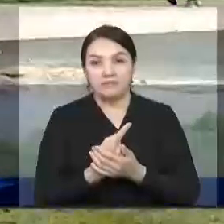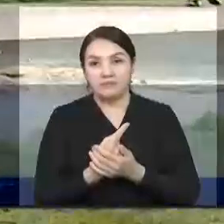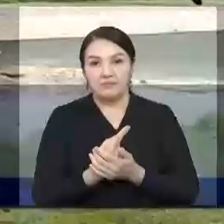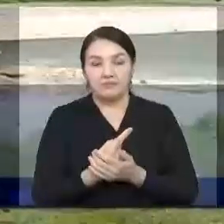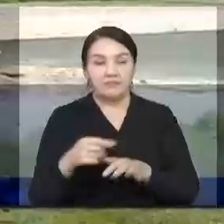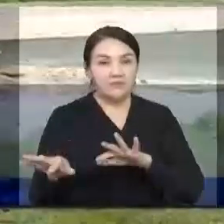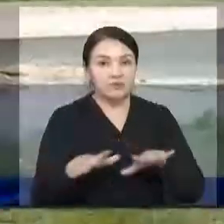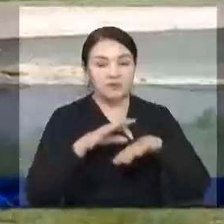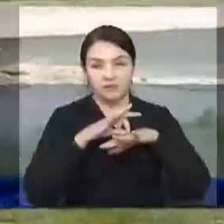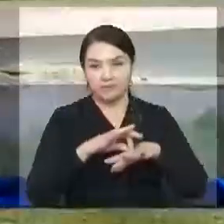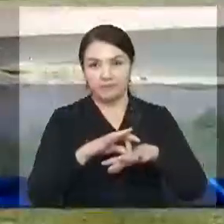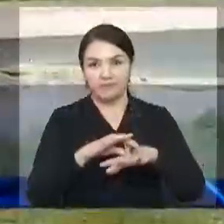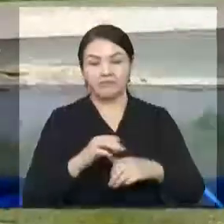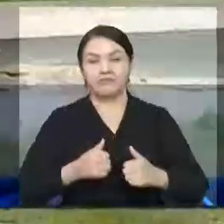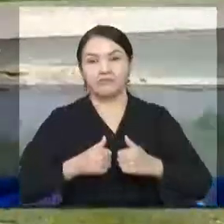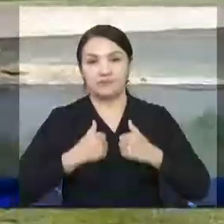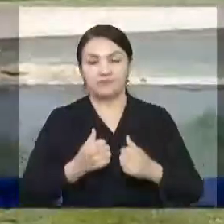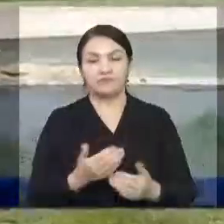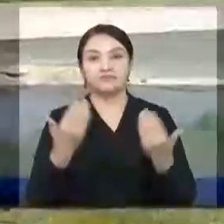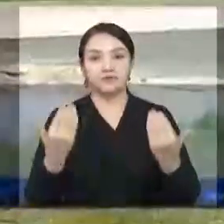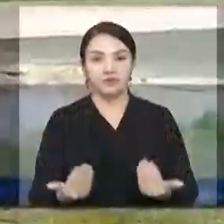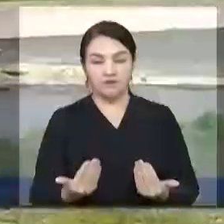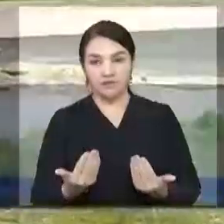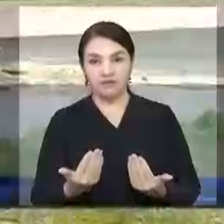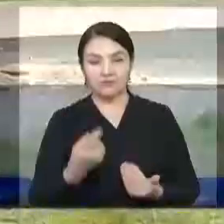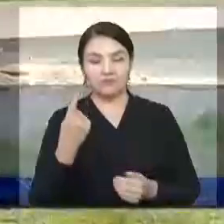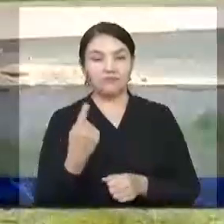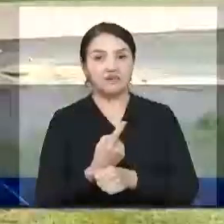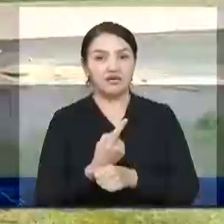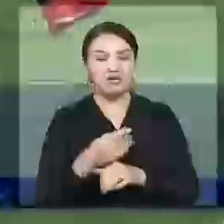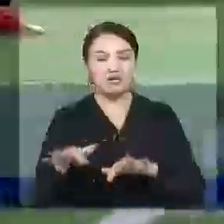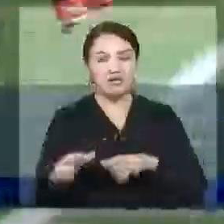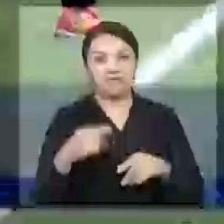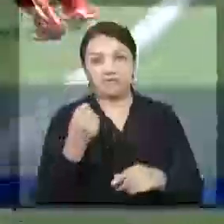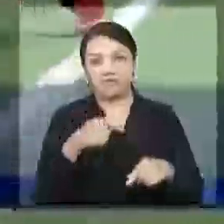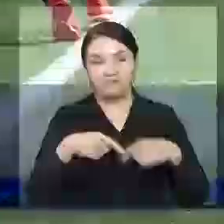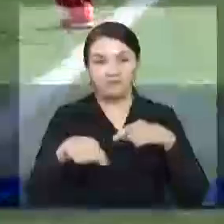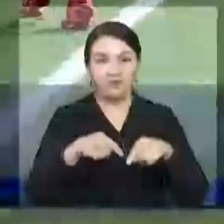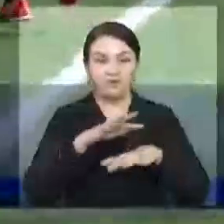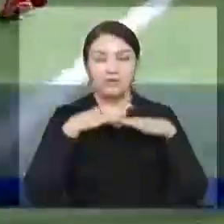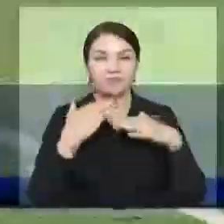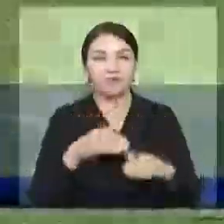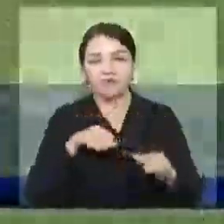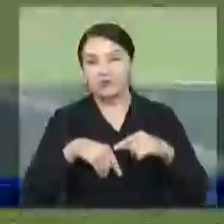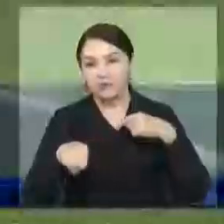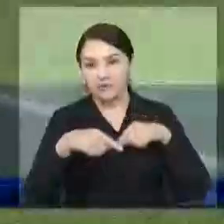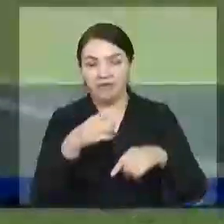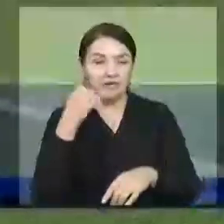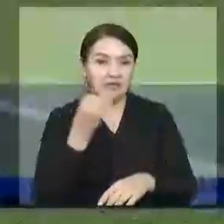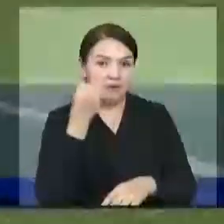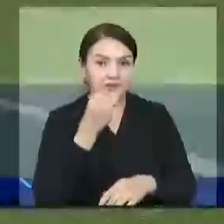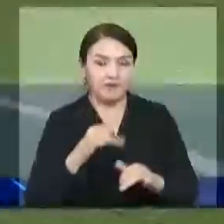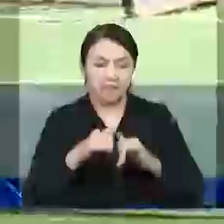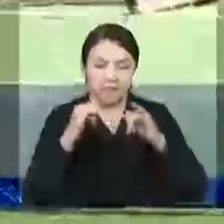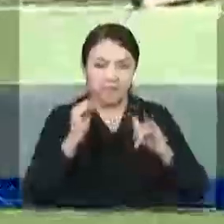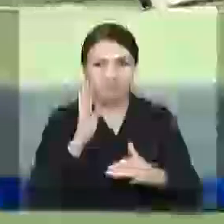осындай шараларды ұйымдастыруға тырысамыз. Бүгінде сол шараның бірі осы шағын футбол. Көпшілікті спортқа баулы, футболға деген қызығушылығын